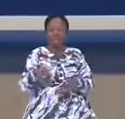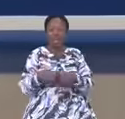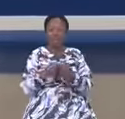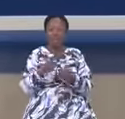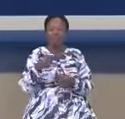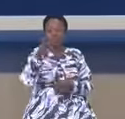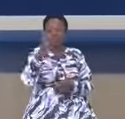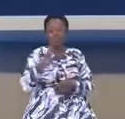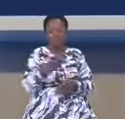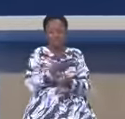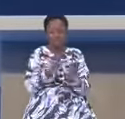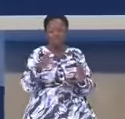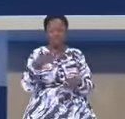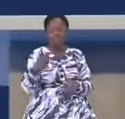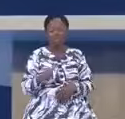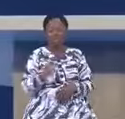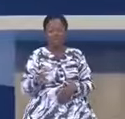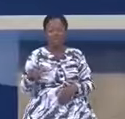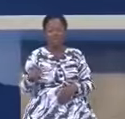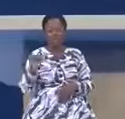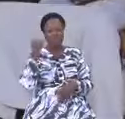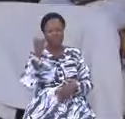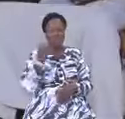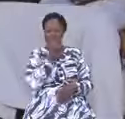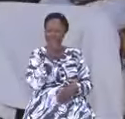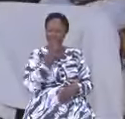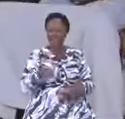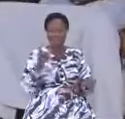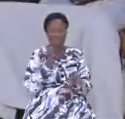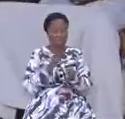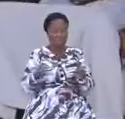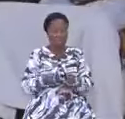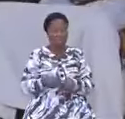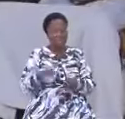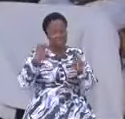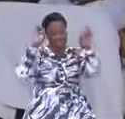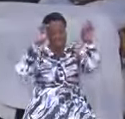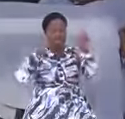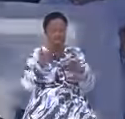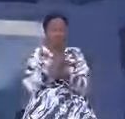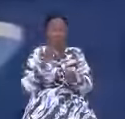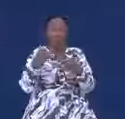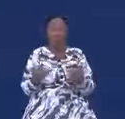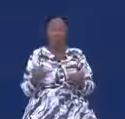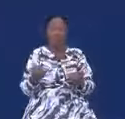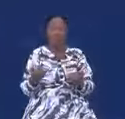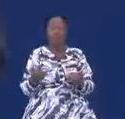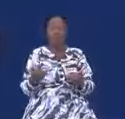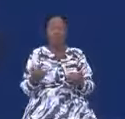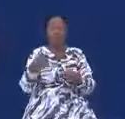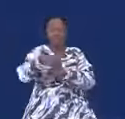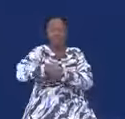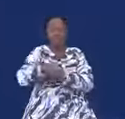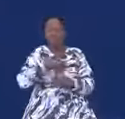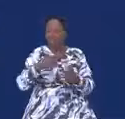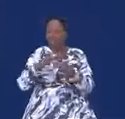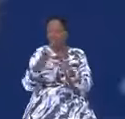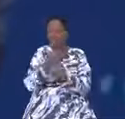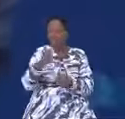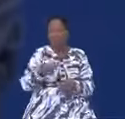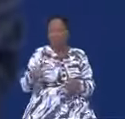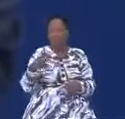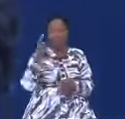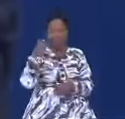ce soir ensuite il les a embarqués dans un voyage et le voyage les conduirait